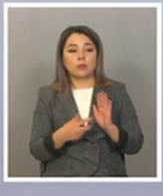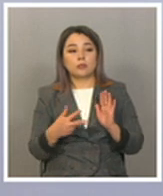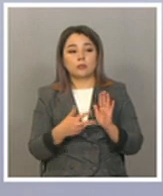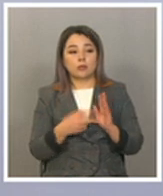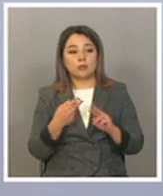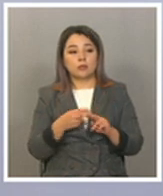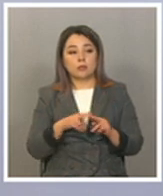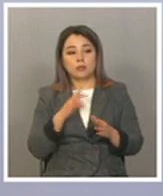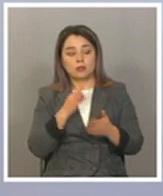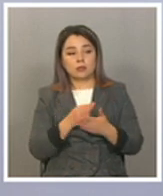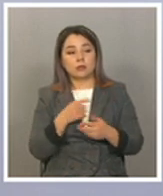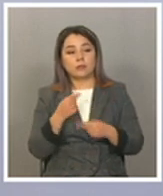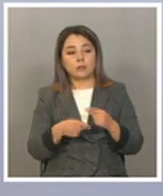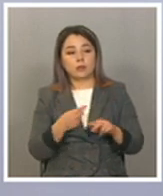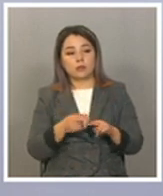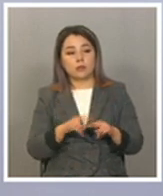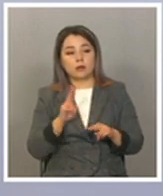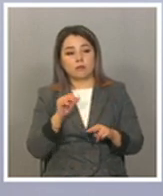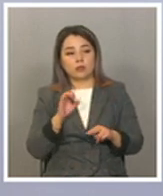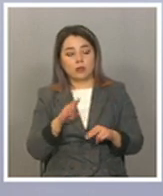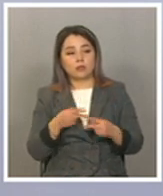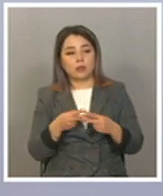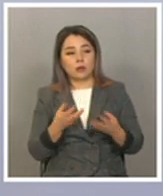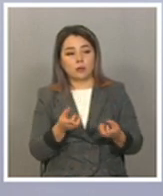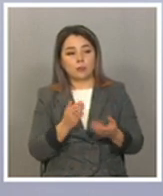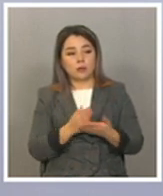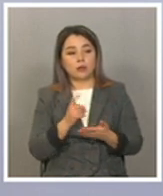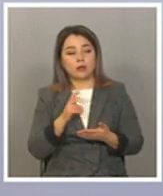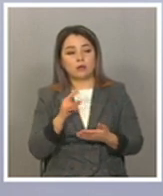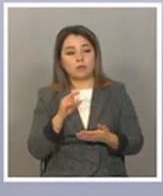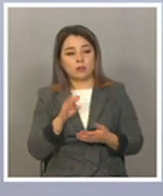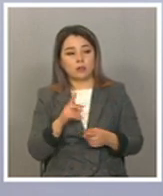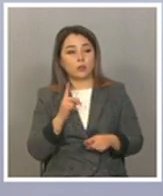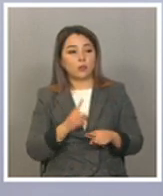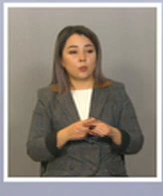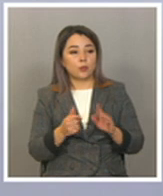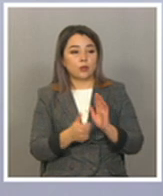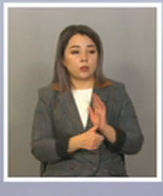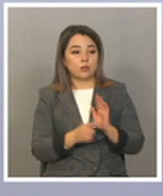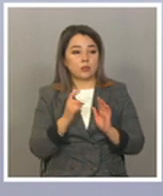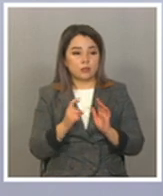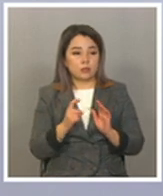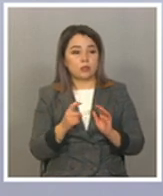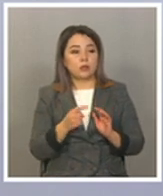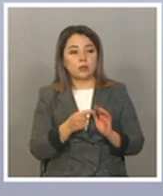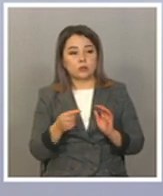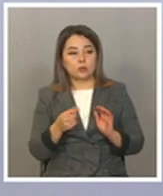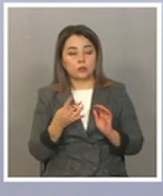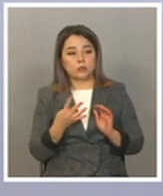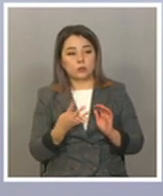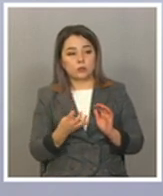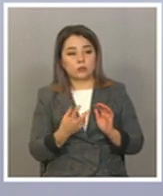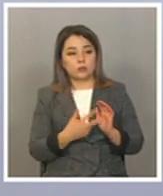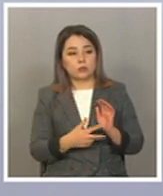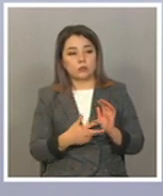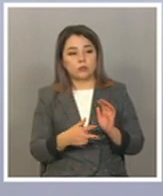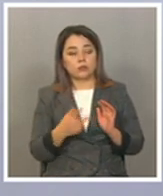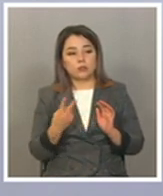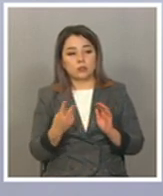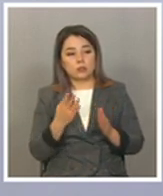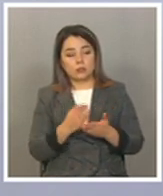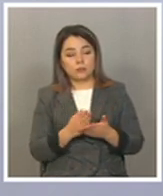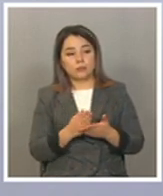келесі квадрат теңдеу алынады. Х квадрат қосылған 6х азайтылған